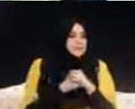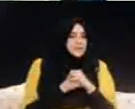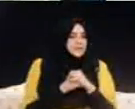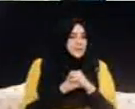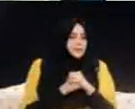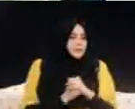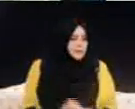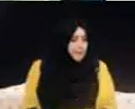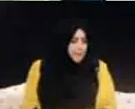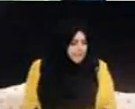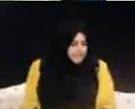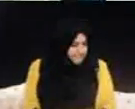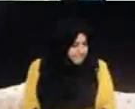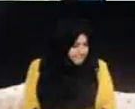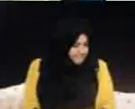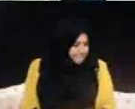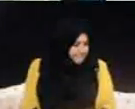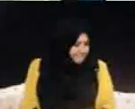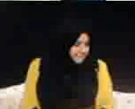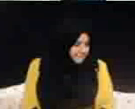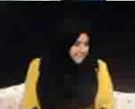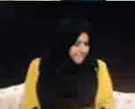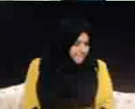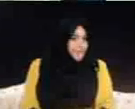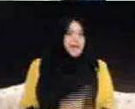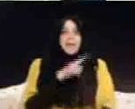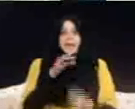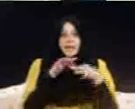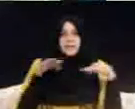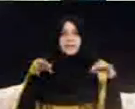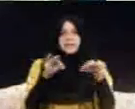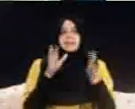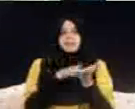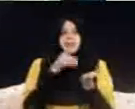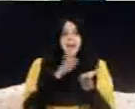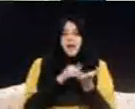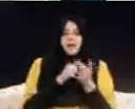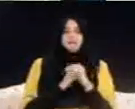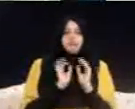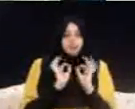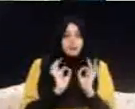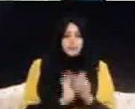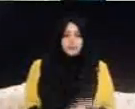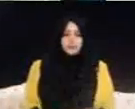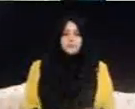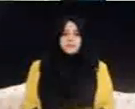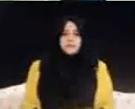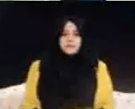أنا قطعة أرض. عندكم قطعة أرض؟ نعم. أنا قطعة أرض.